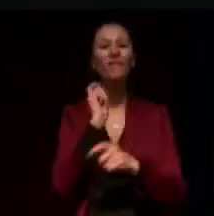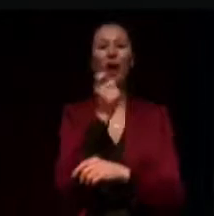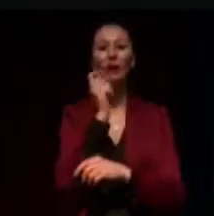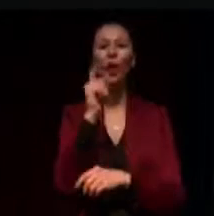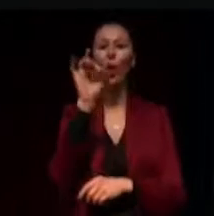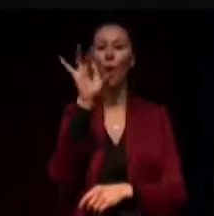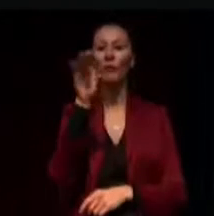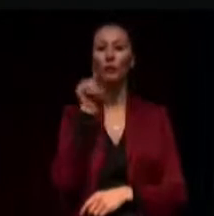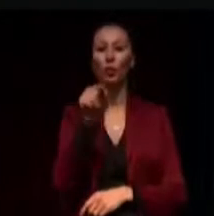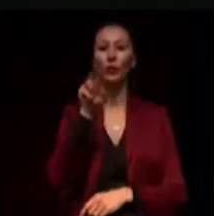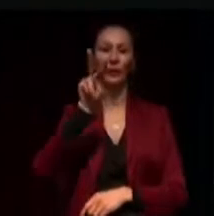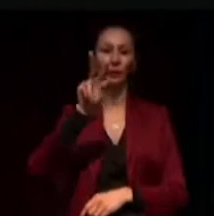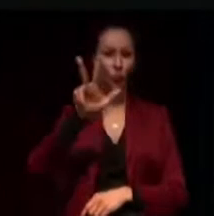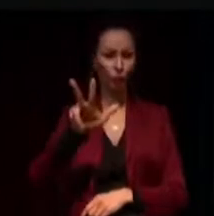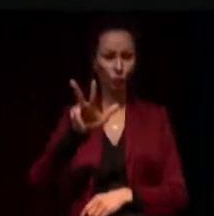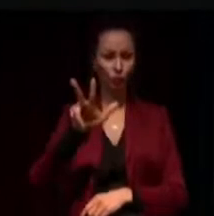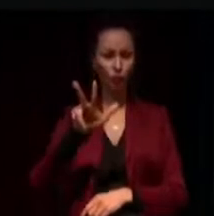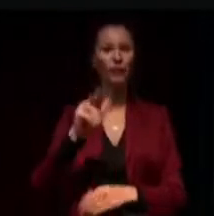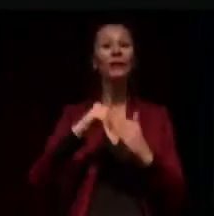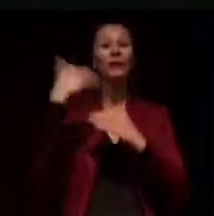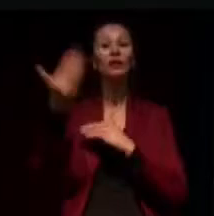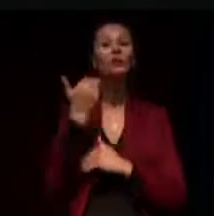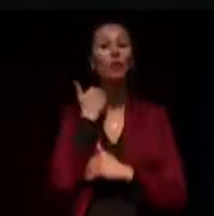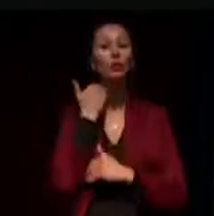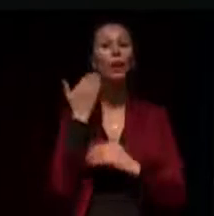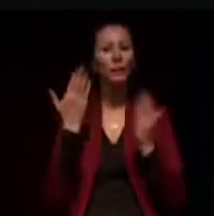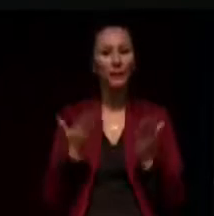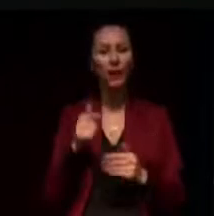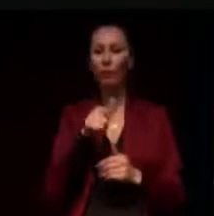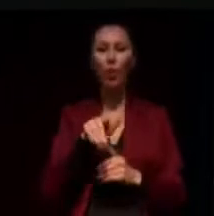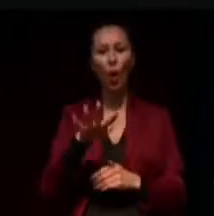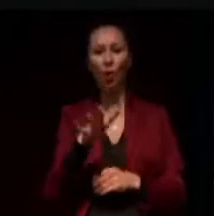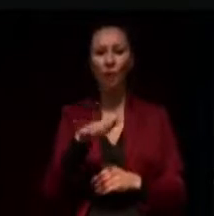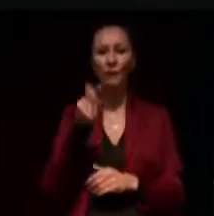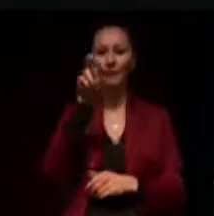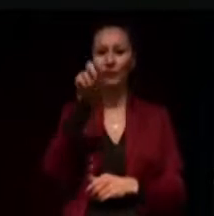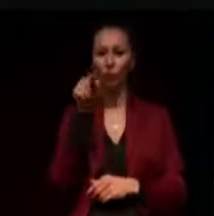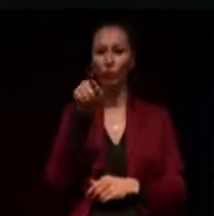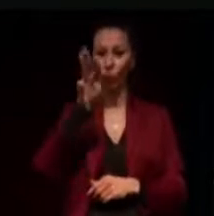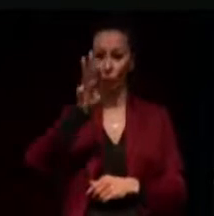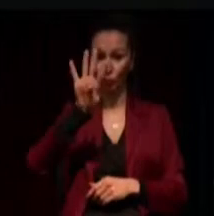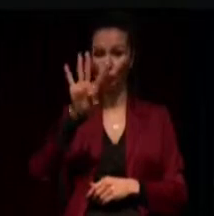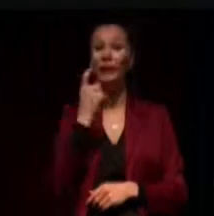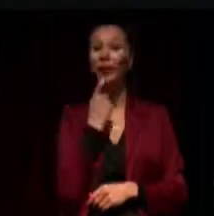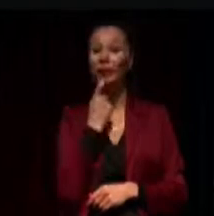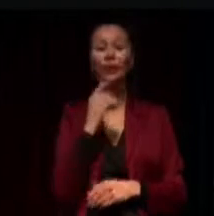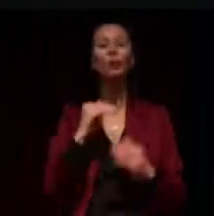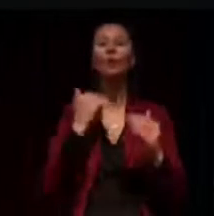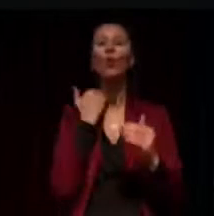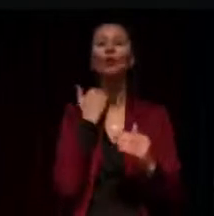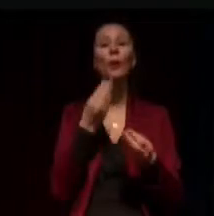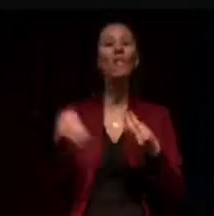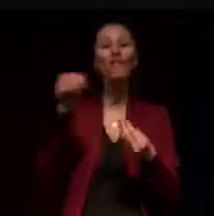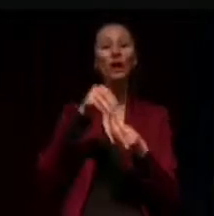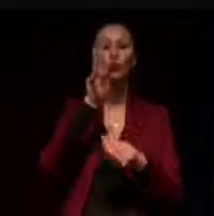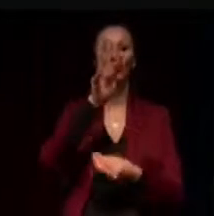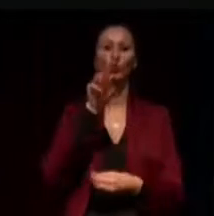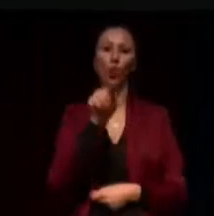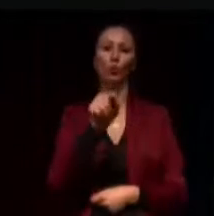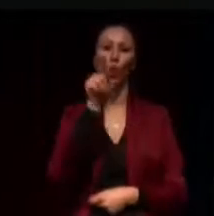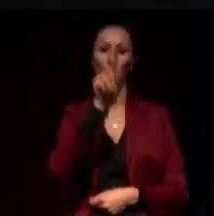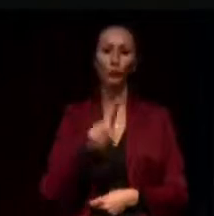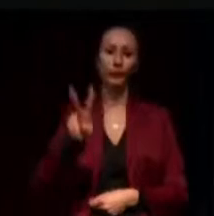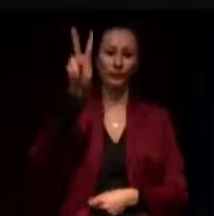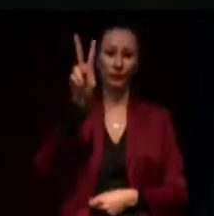vade 15.23. Dış borçlanmada ise bu ortalama vade 8.34 yıl, borçlanma faiz oranı